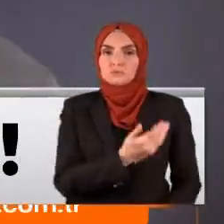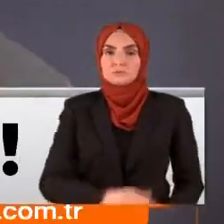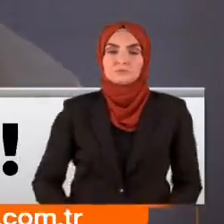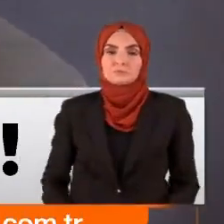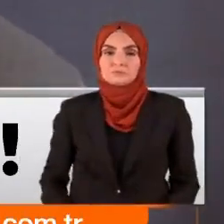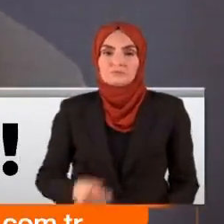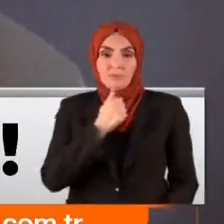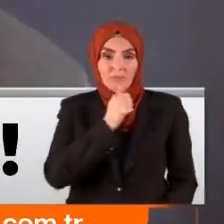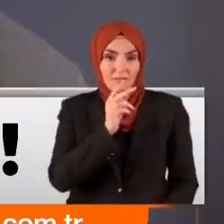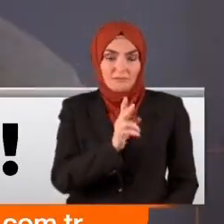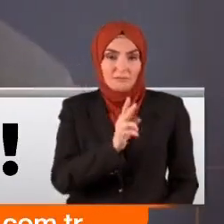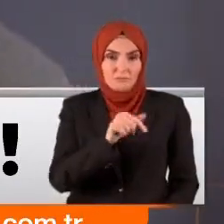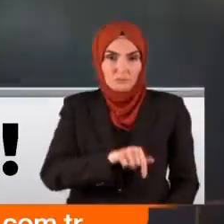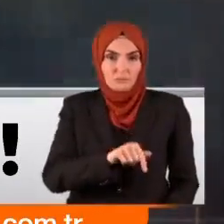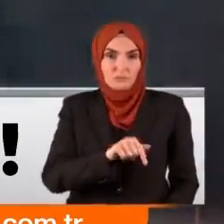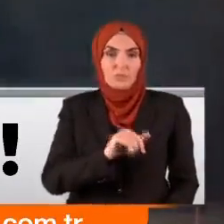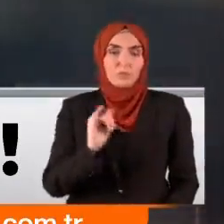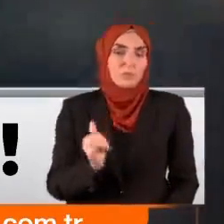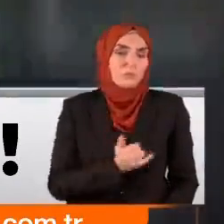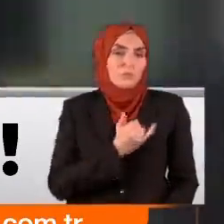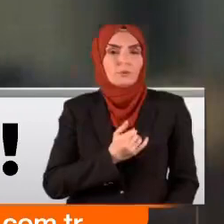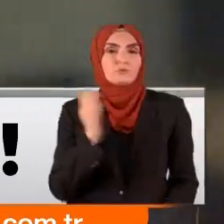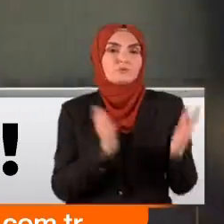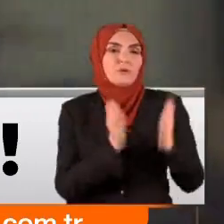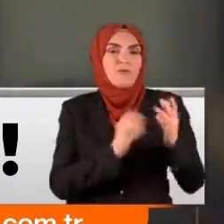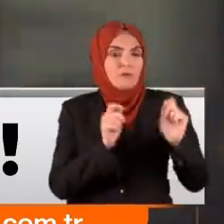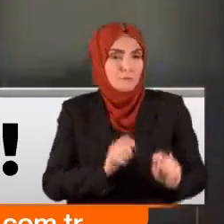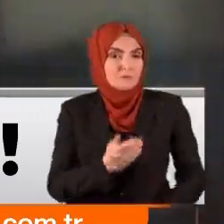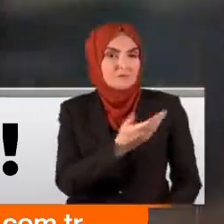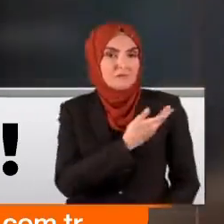Adamı burada bayağı meydan dayağı attılar.